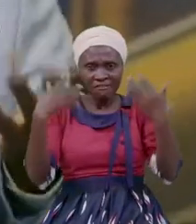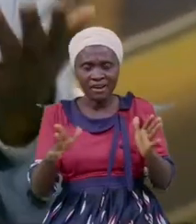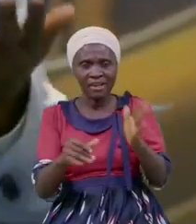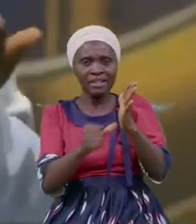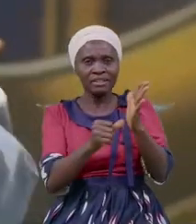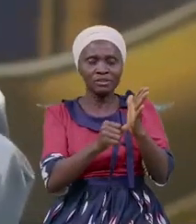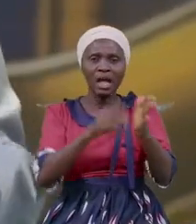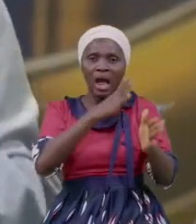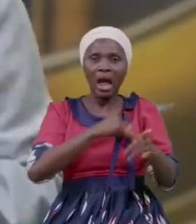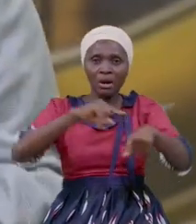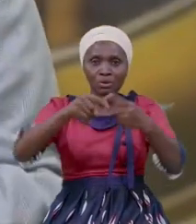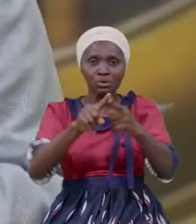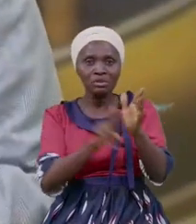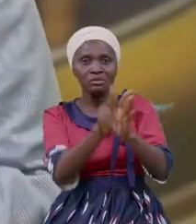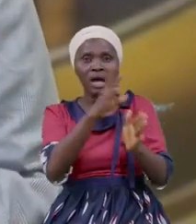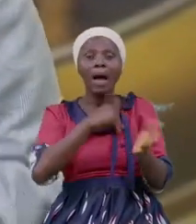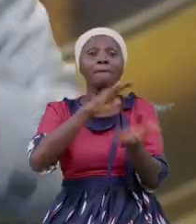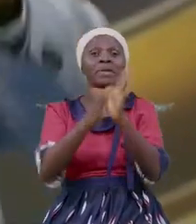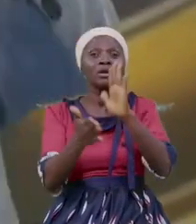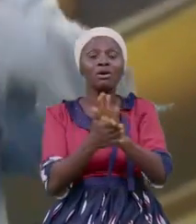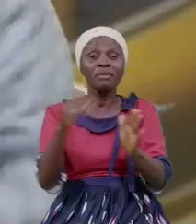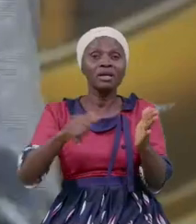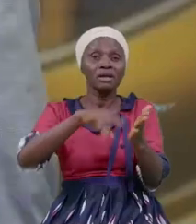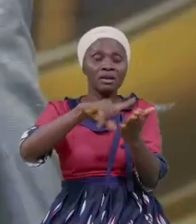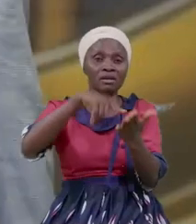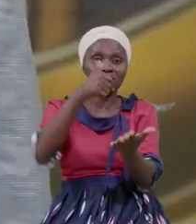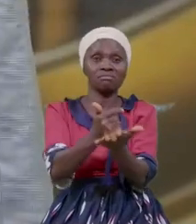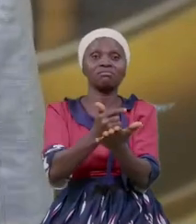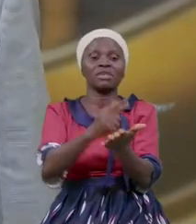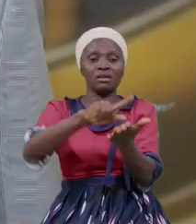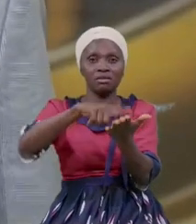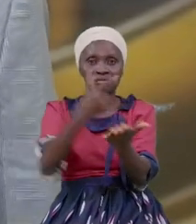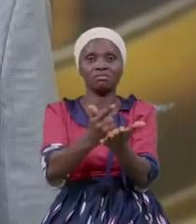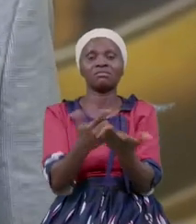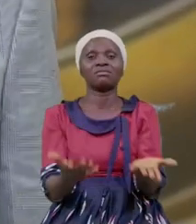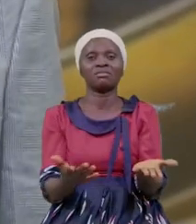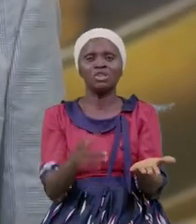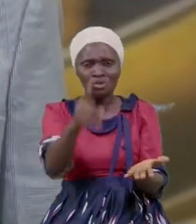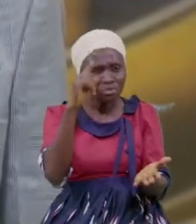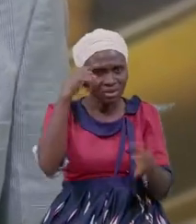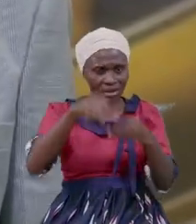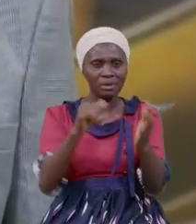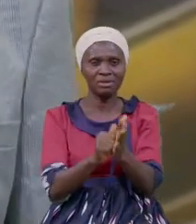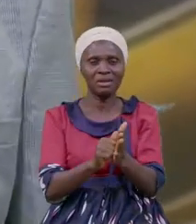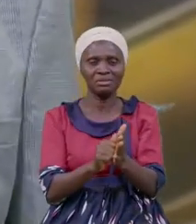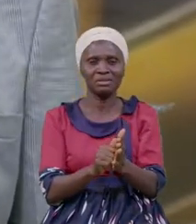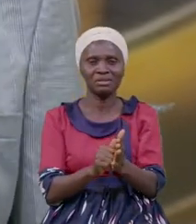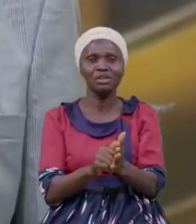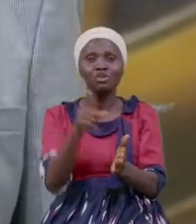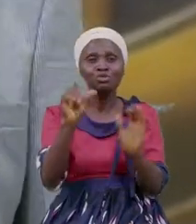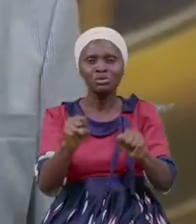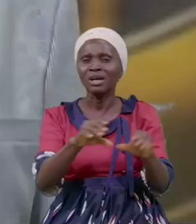elle est devenue diplômée pens à cela il y a rien que tu ne puisses pas faire si ton cœur est